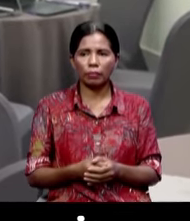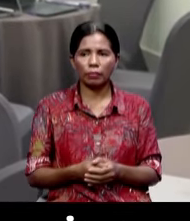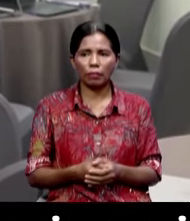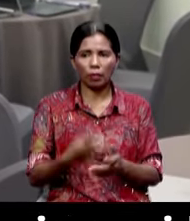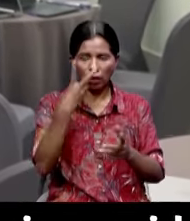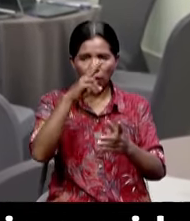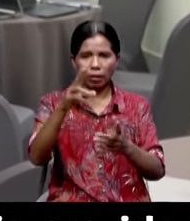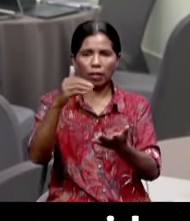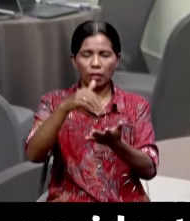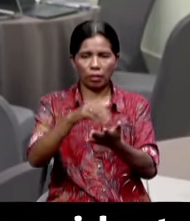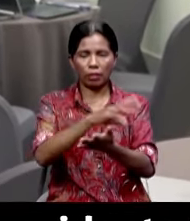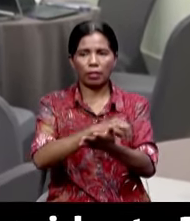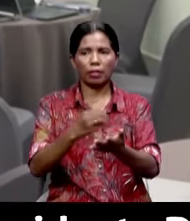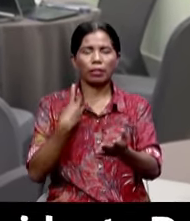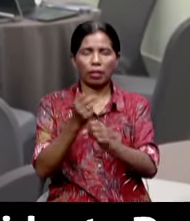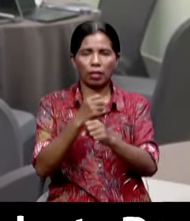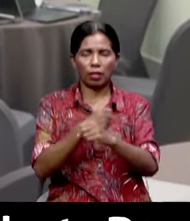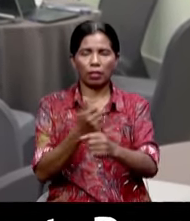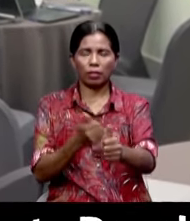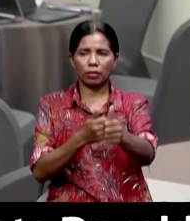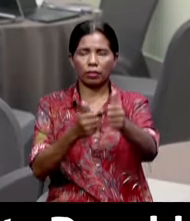fale ba normal ne be ita be halo tiri tenia